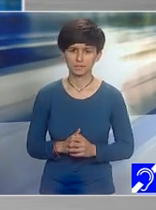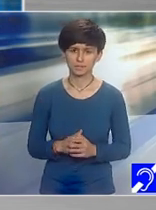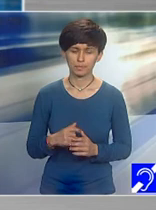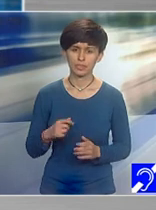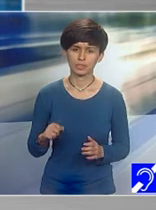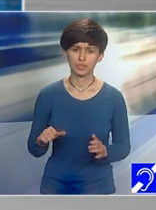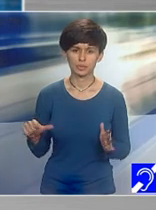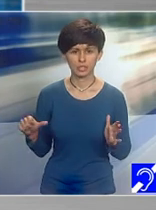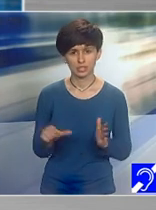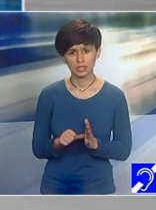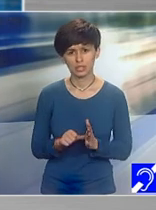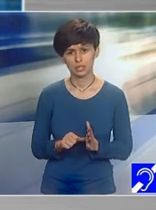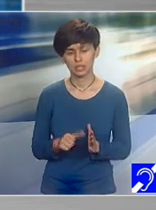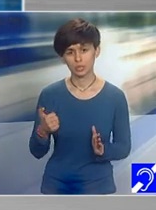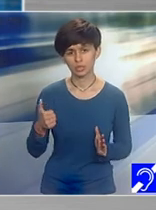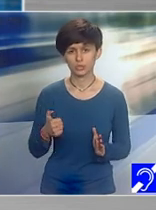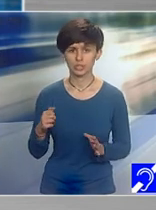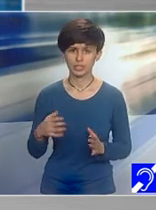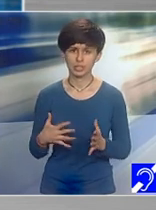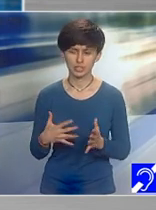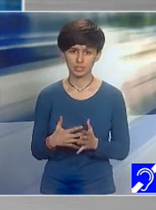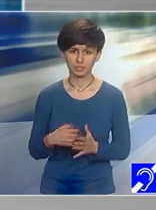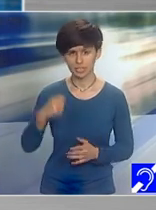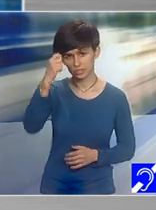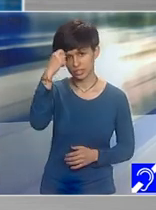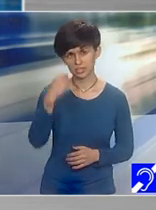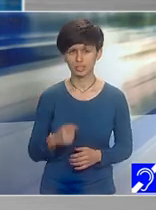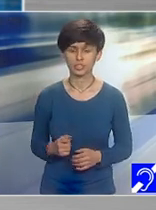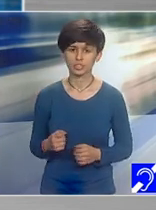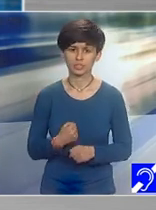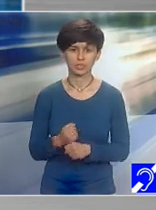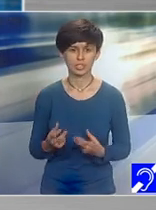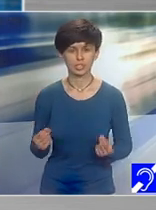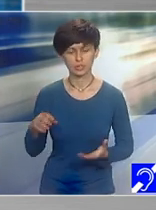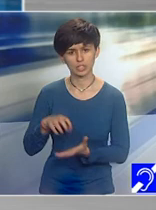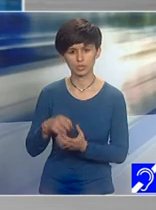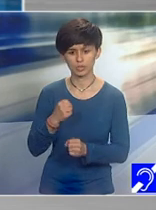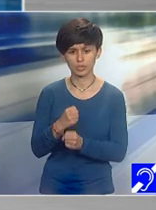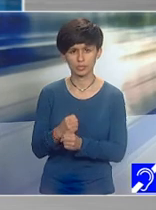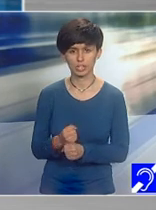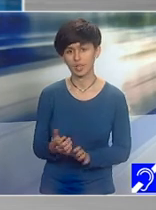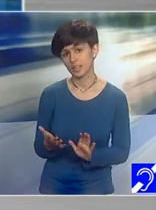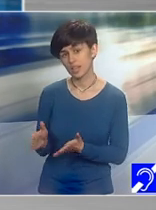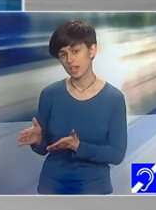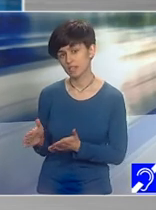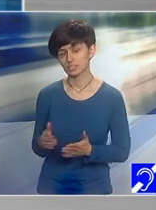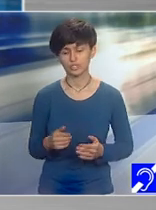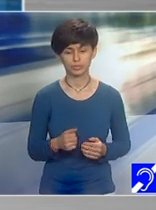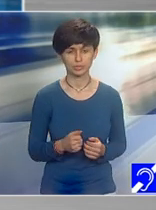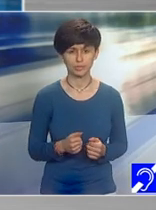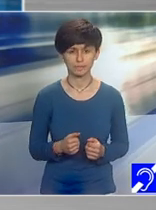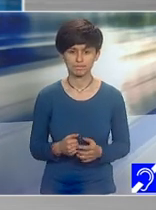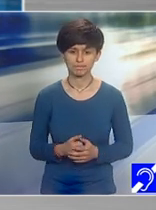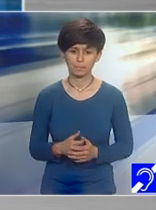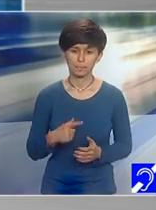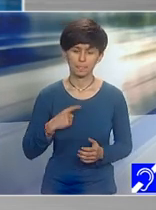și 20.000 de locuri de muncă. Este un proiect care deja a pornit, un proiect care va constitui efectiv un oraș în oraș și